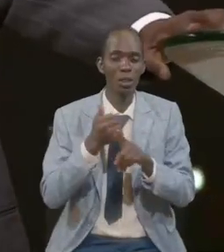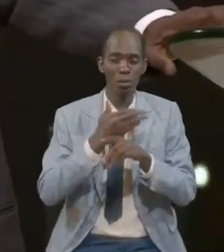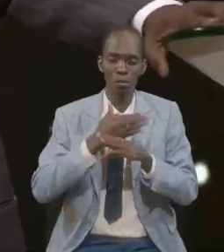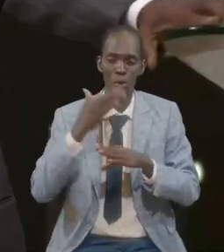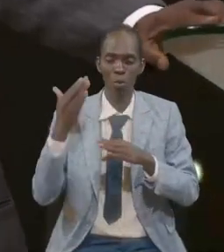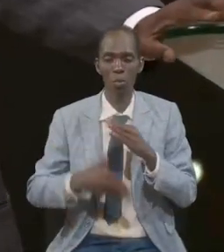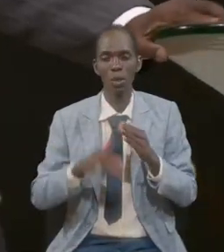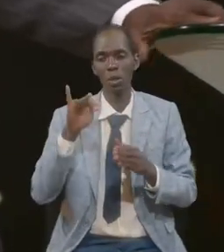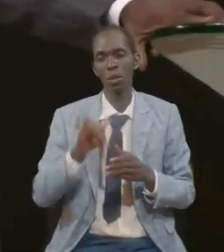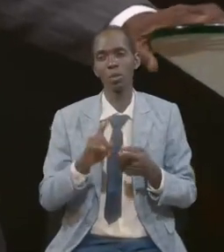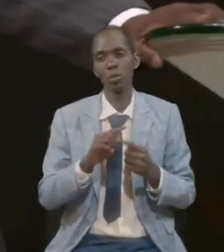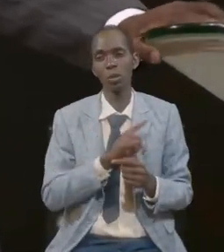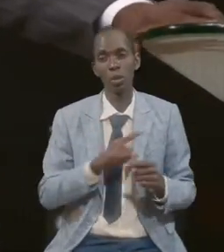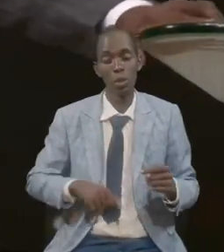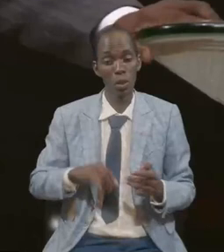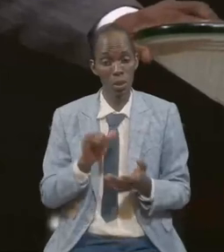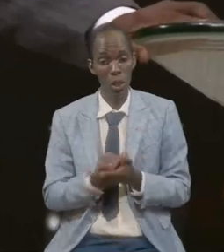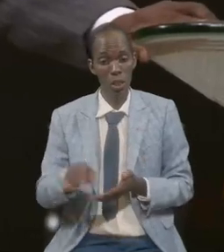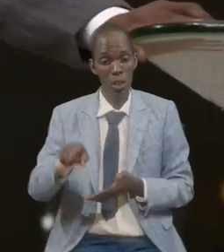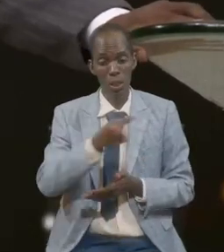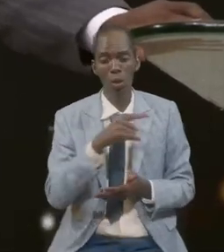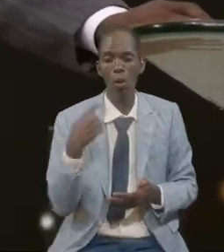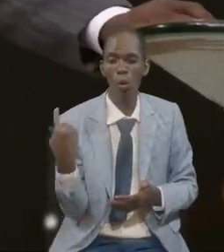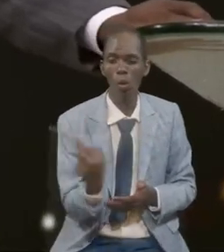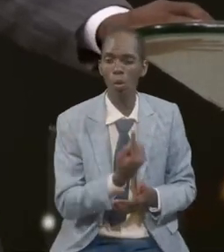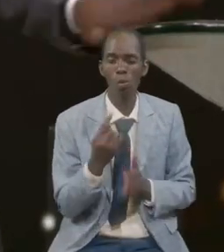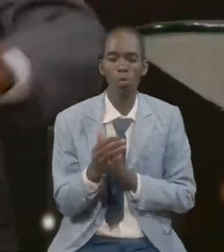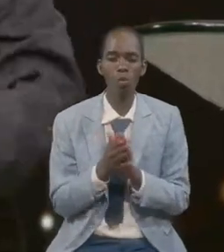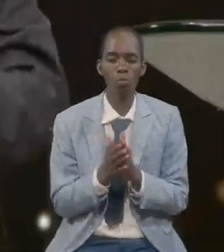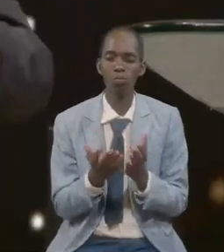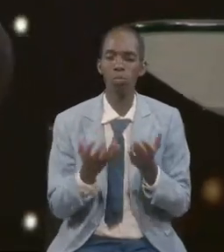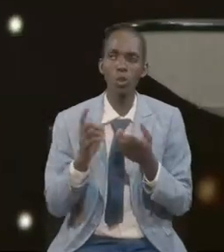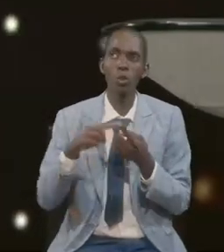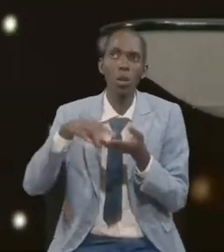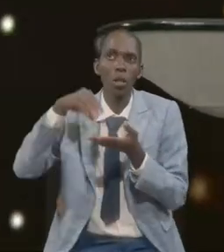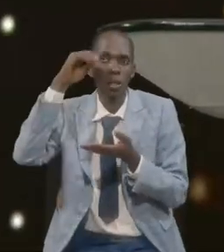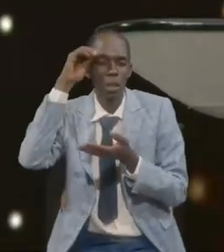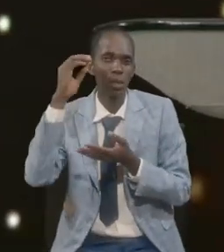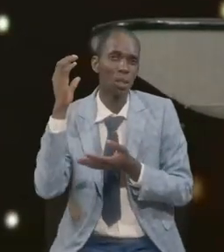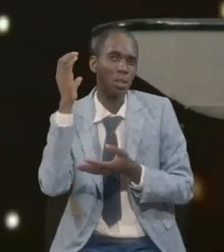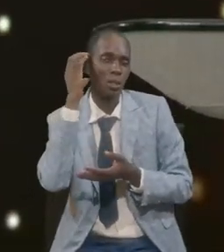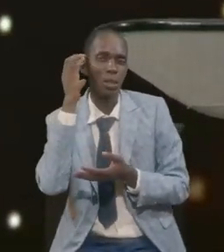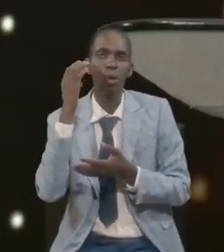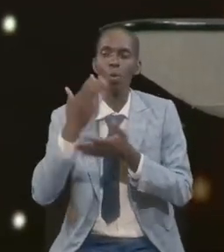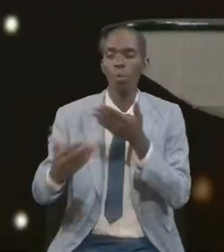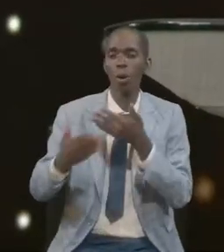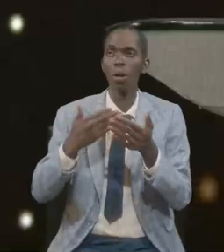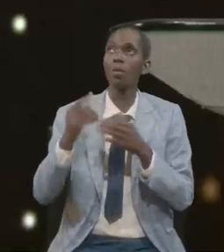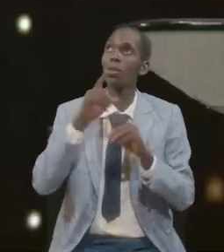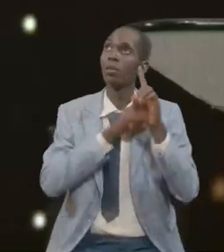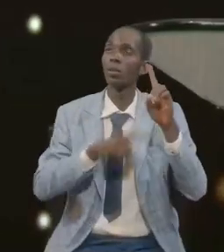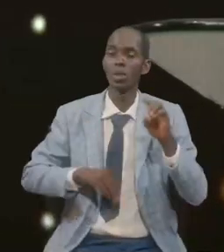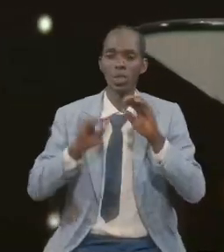au Seigneur. Ils vont l'écouter. Ils vont apprendre de lui. Ils vont faire ce qu'il leur enseigne à